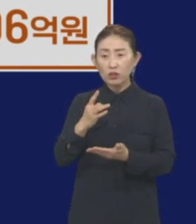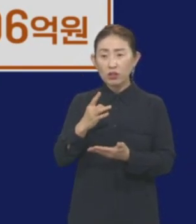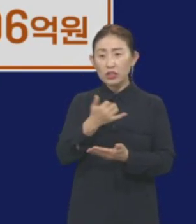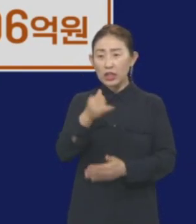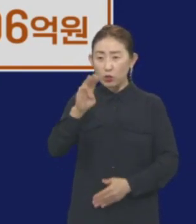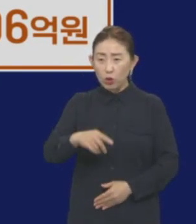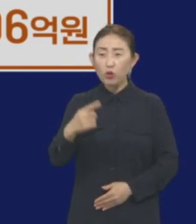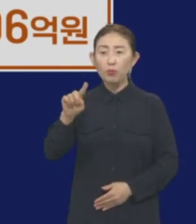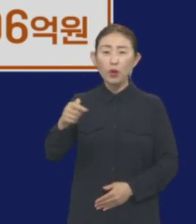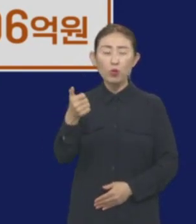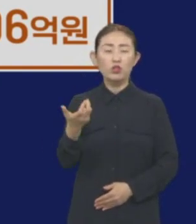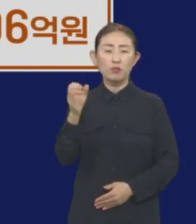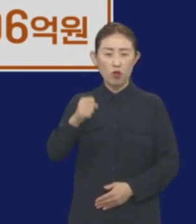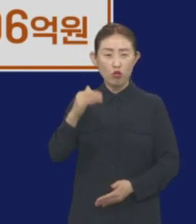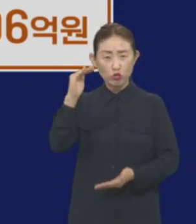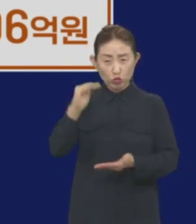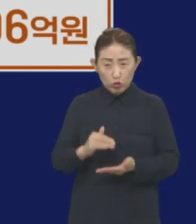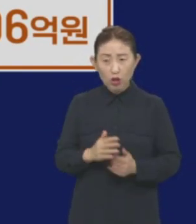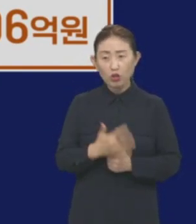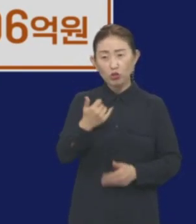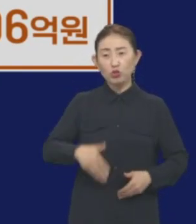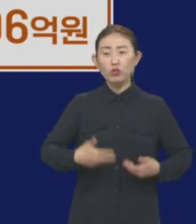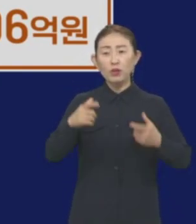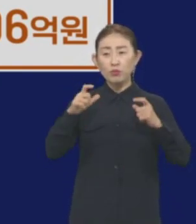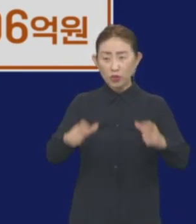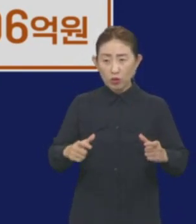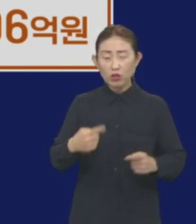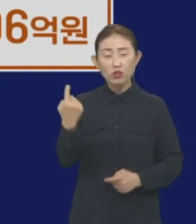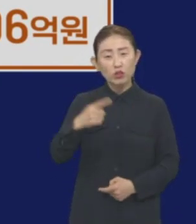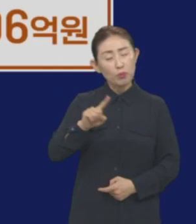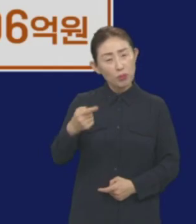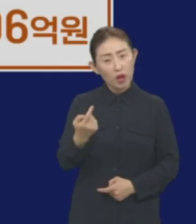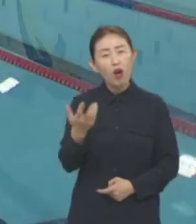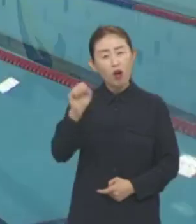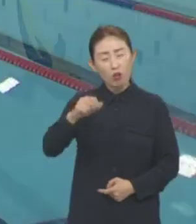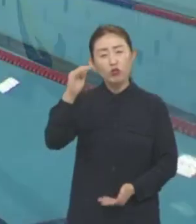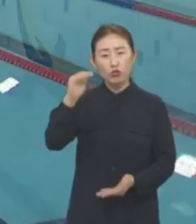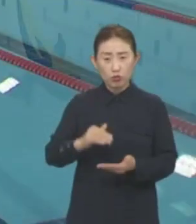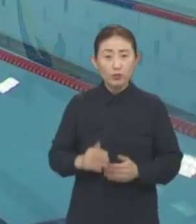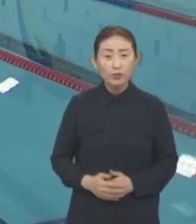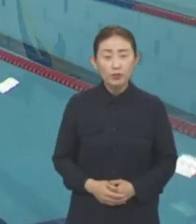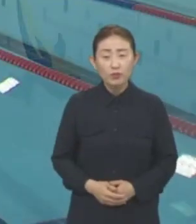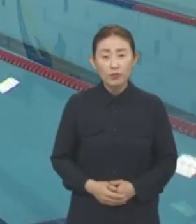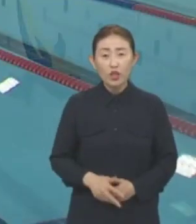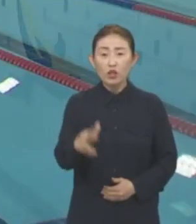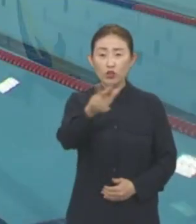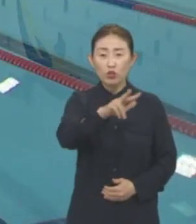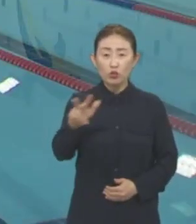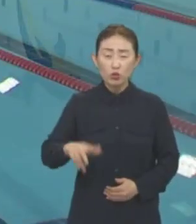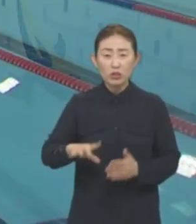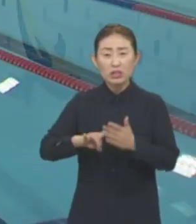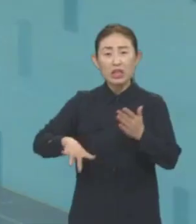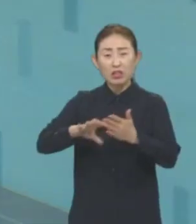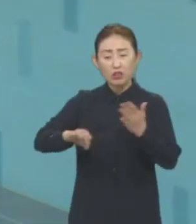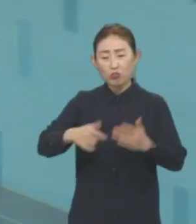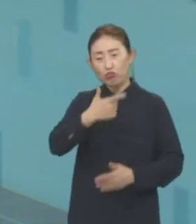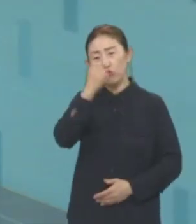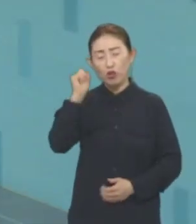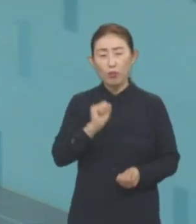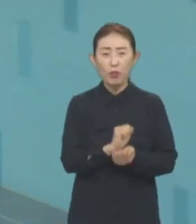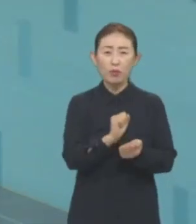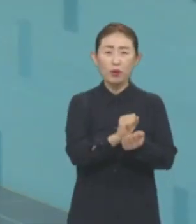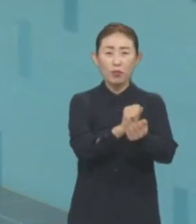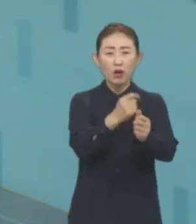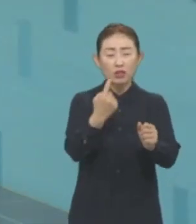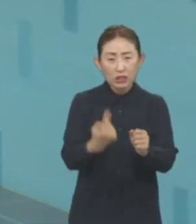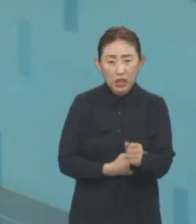충남은 1,200억 원으로 충청권에서만 3천억 원 가까이나 됩니다. 전국적인 세수 결손이 당초